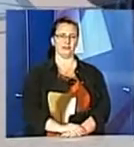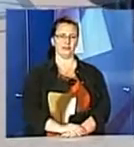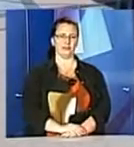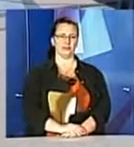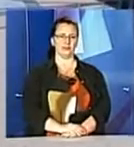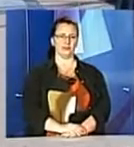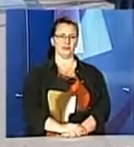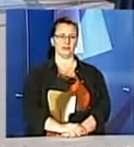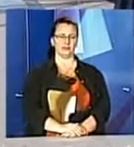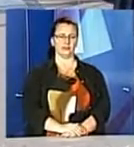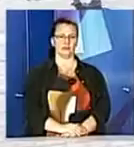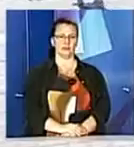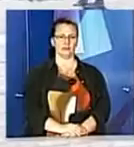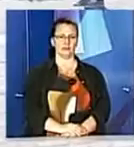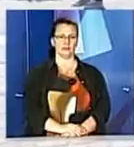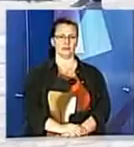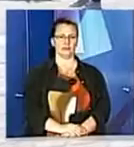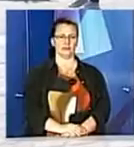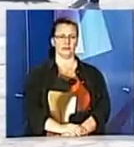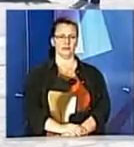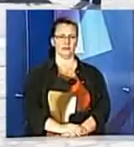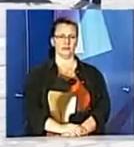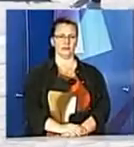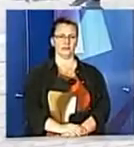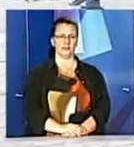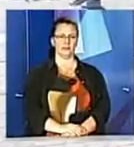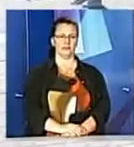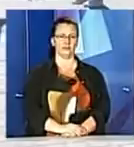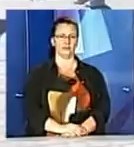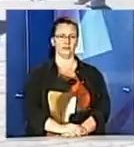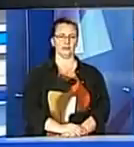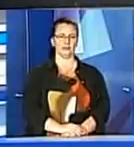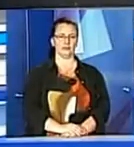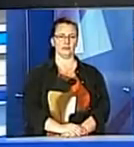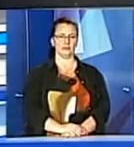Ольга Тимуляк, Андрій Сладков та Назар Потуляк. Новини.